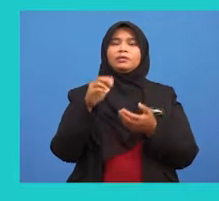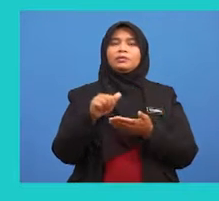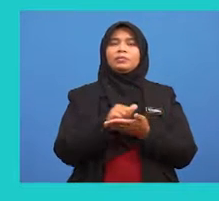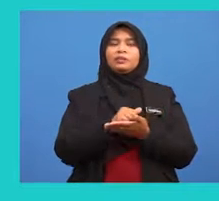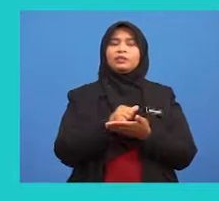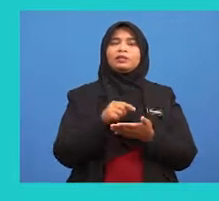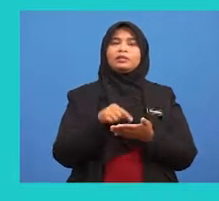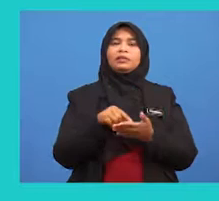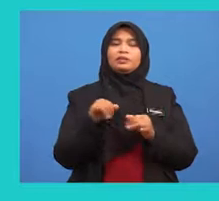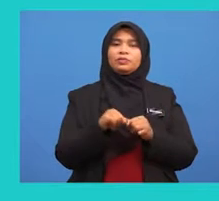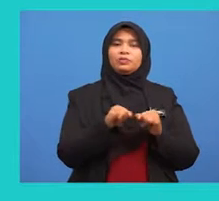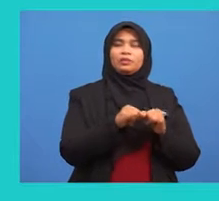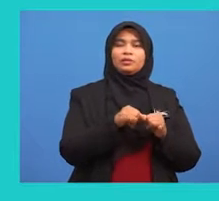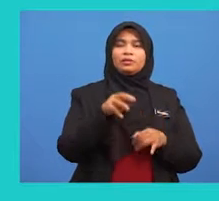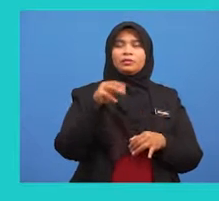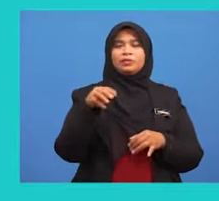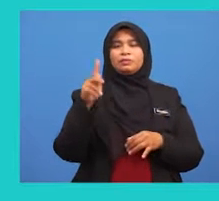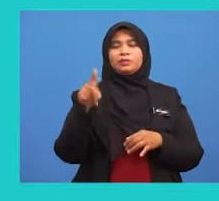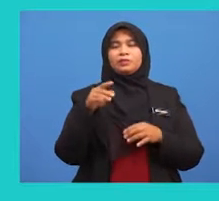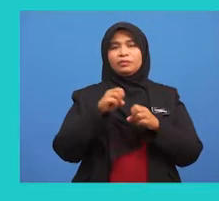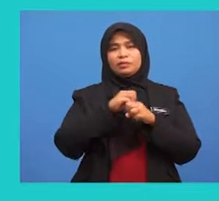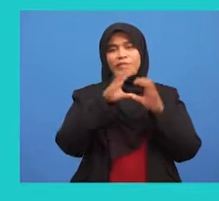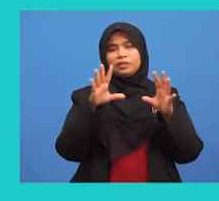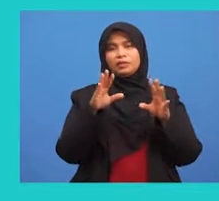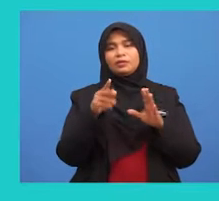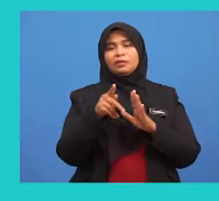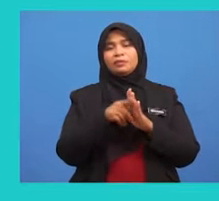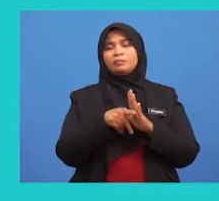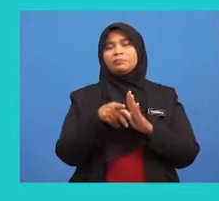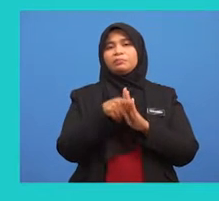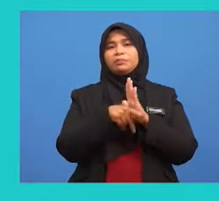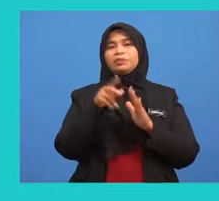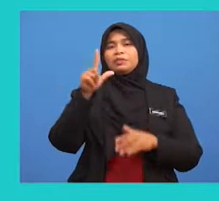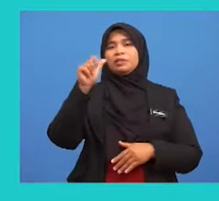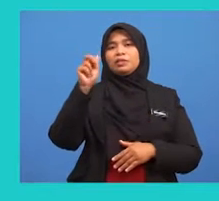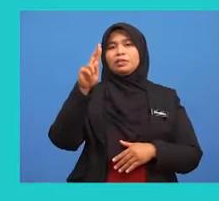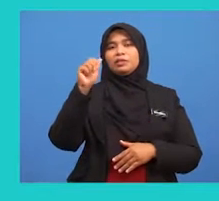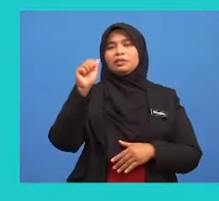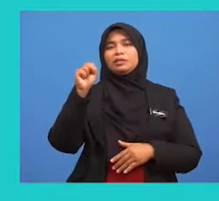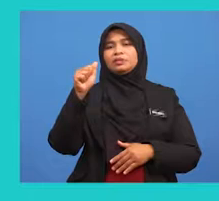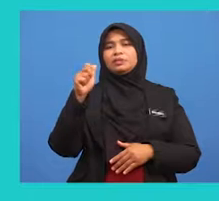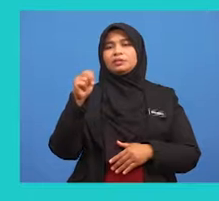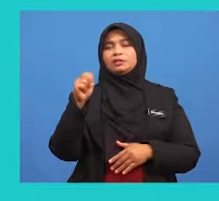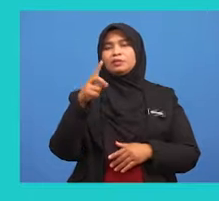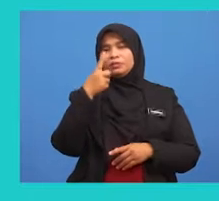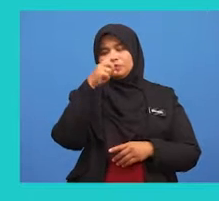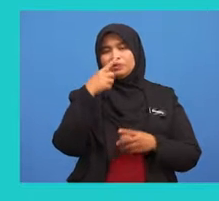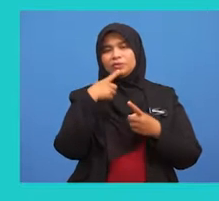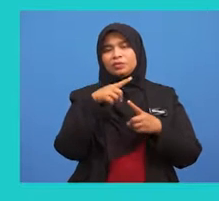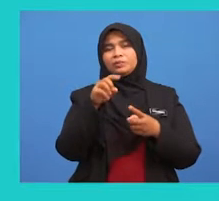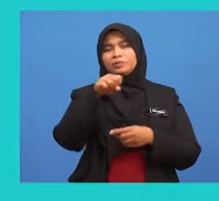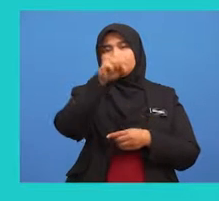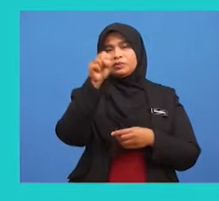juga, murid-murid perlu menyelesaikan pelarasan-pelarasan yang wujud bagi menjawab